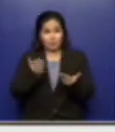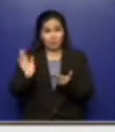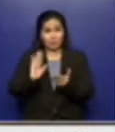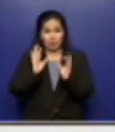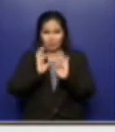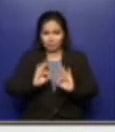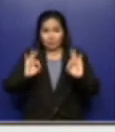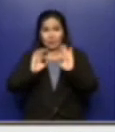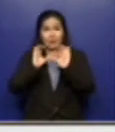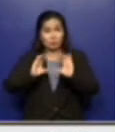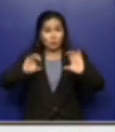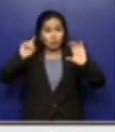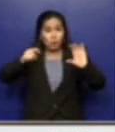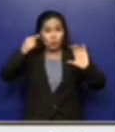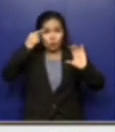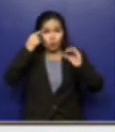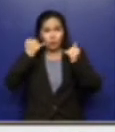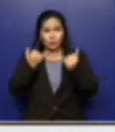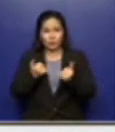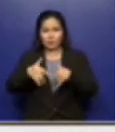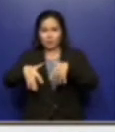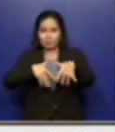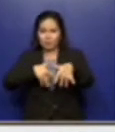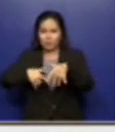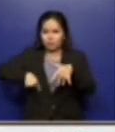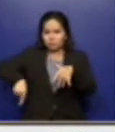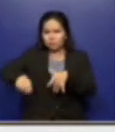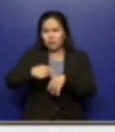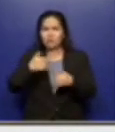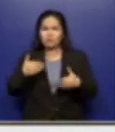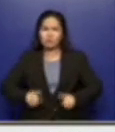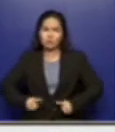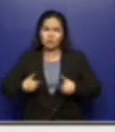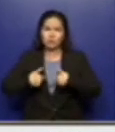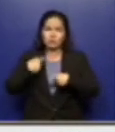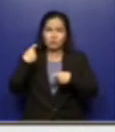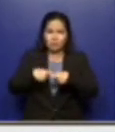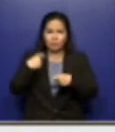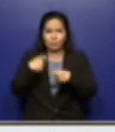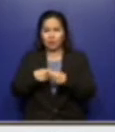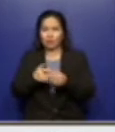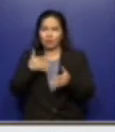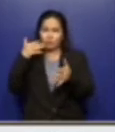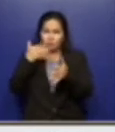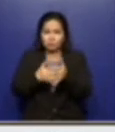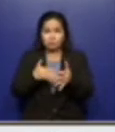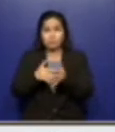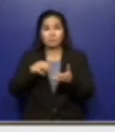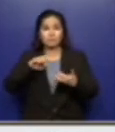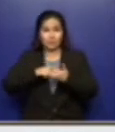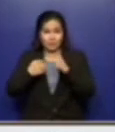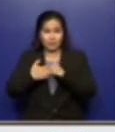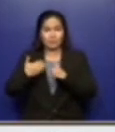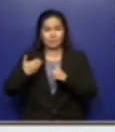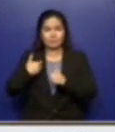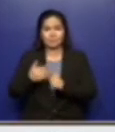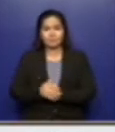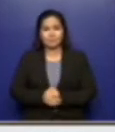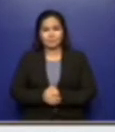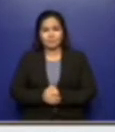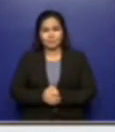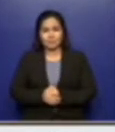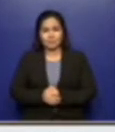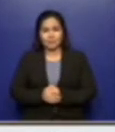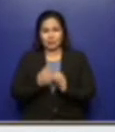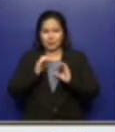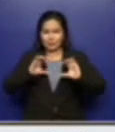ว่าขณะนี้ประชาชนกำลังเดินอยู่บนขวากหนามมีชีวิตที่ยากลำบากและแร้นแค้นและให้